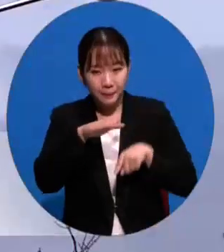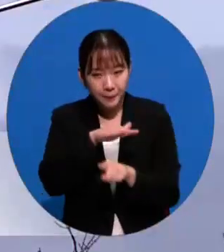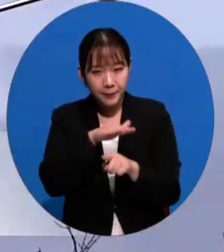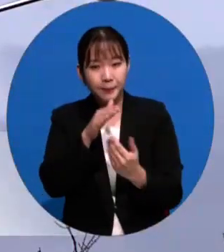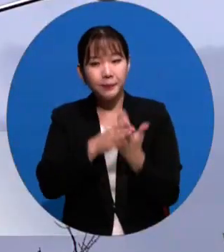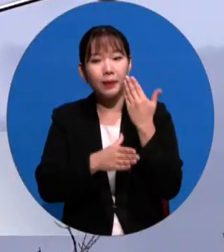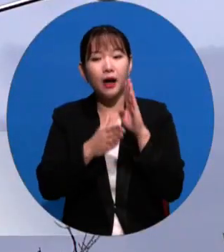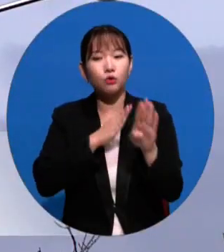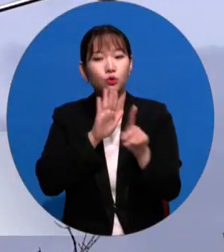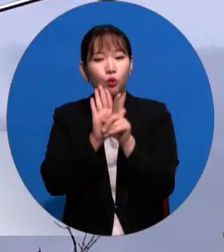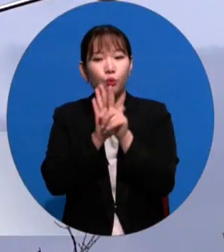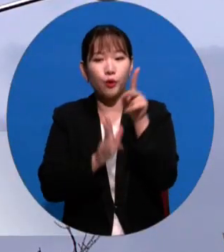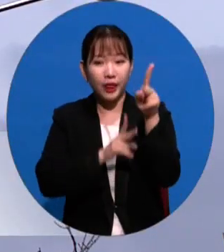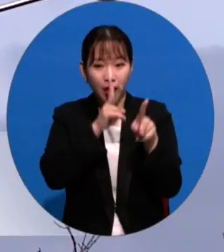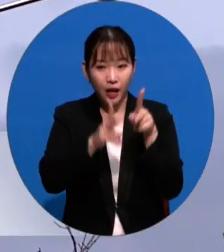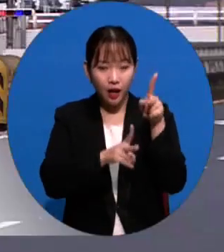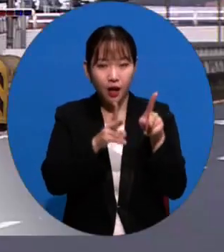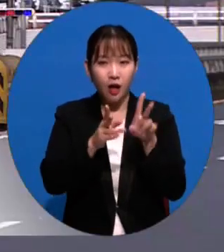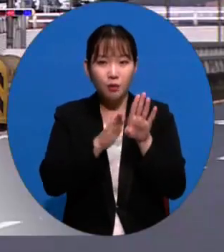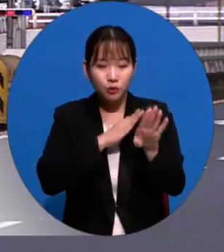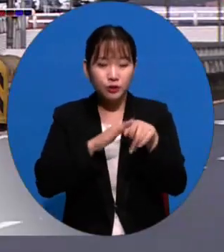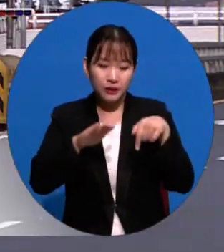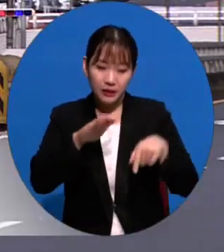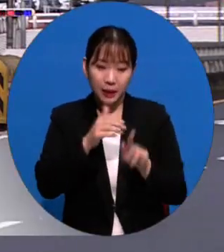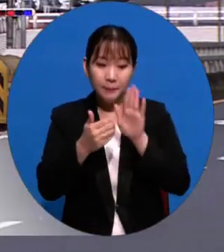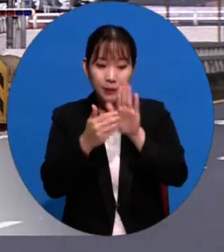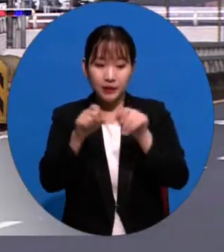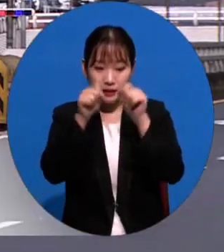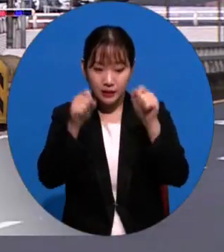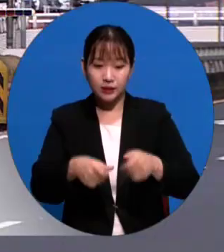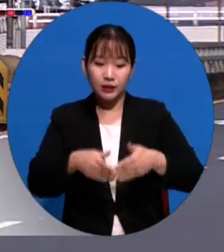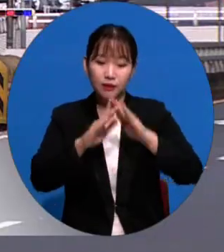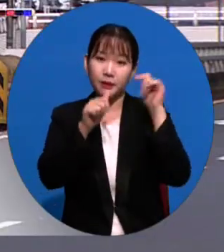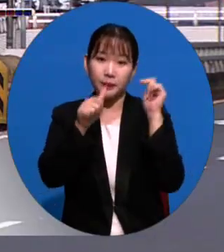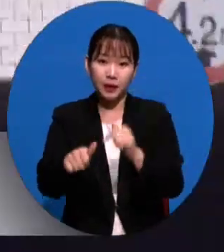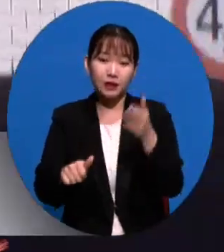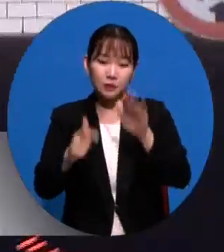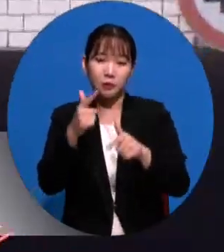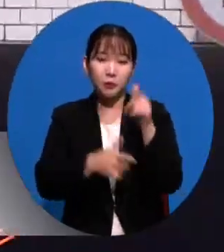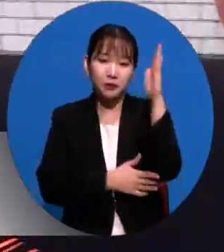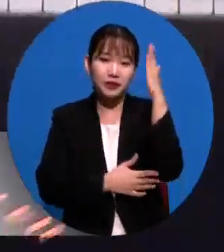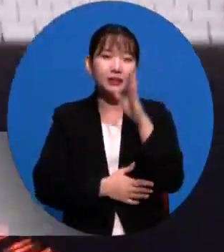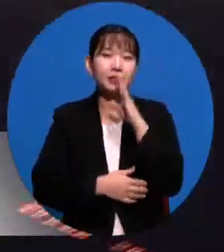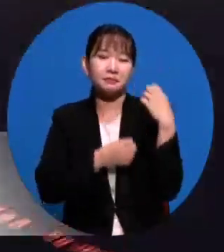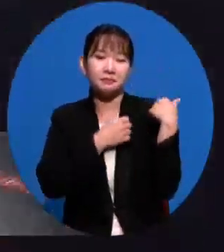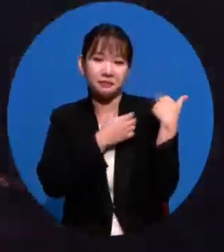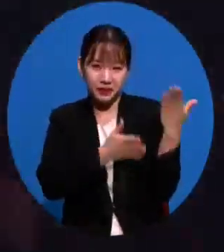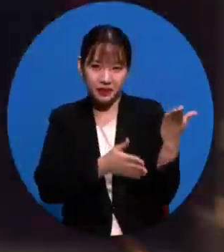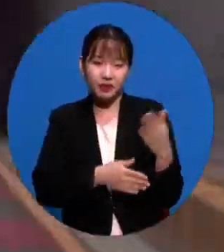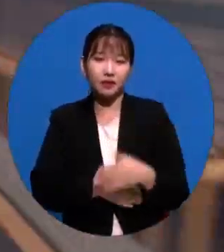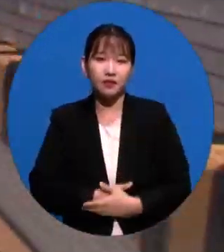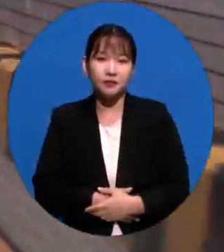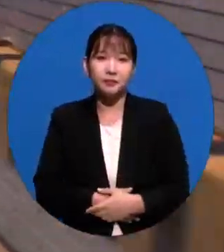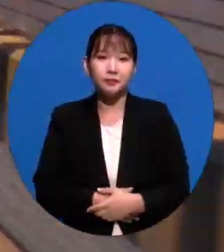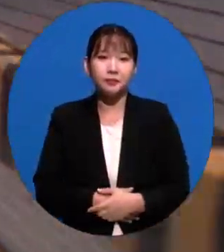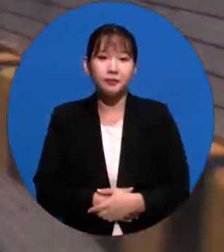이후 공모 사업을 통해 지하차도 차단 시설을 설치하도록 했지만 목포시는 사실상 손을 놓고